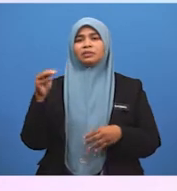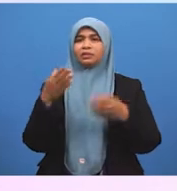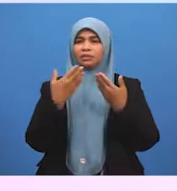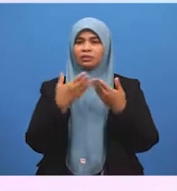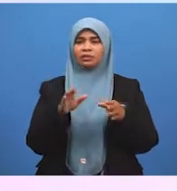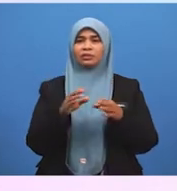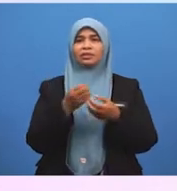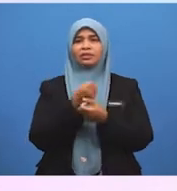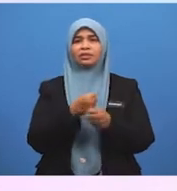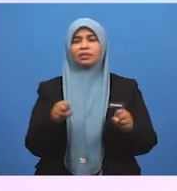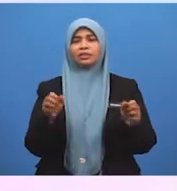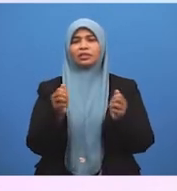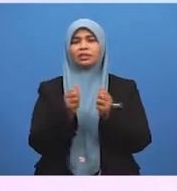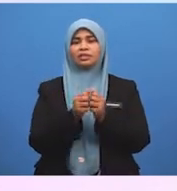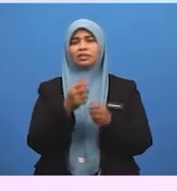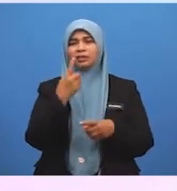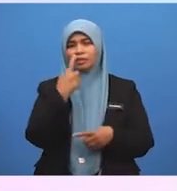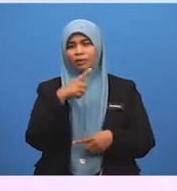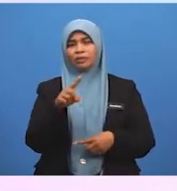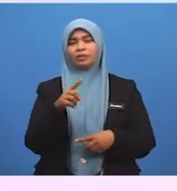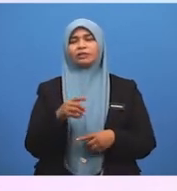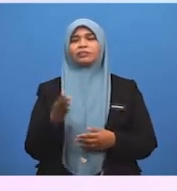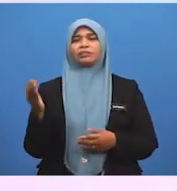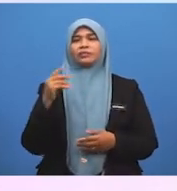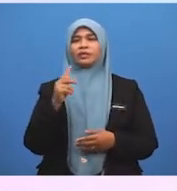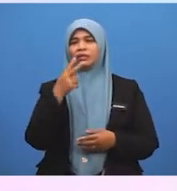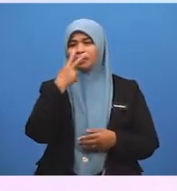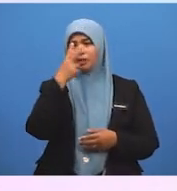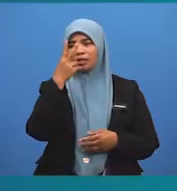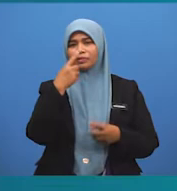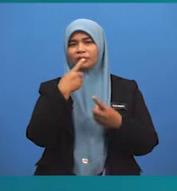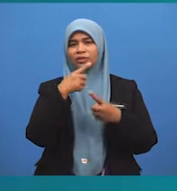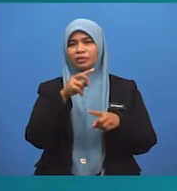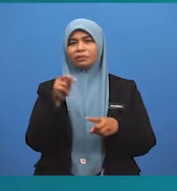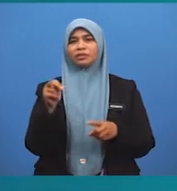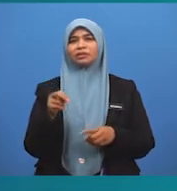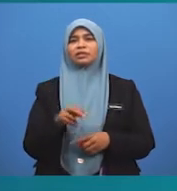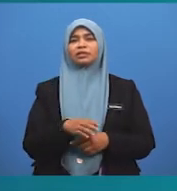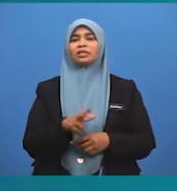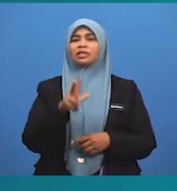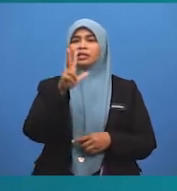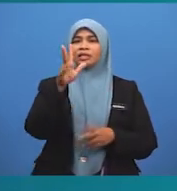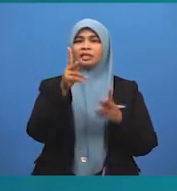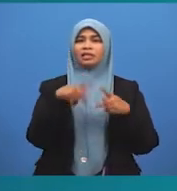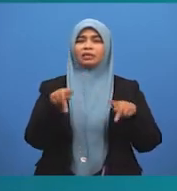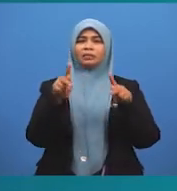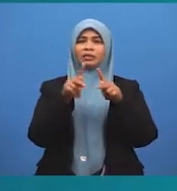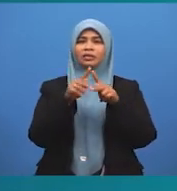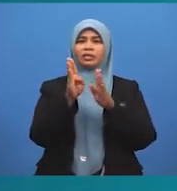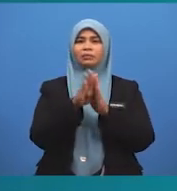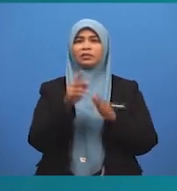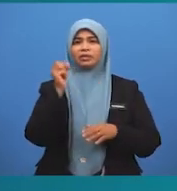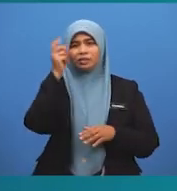sudah bersedia dengan jawapan. Mari kita menyemak jawapan. Tiga kepentingan